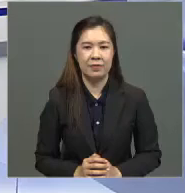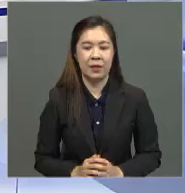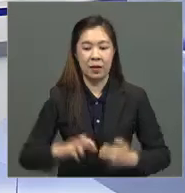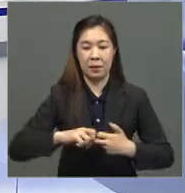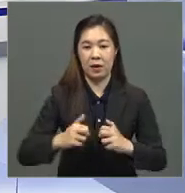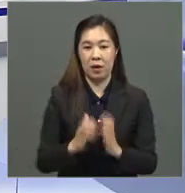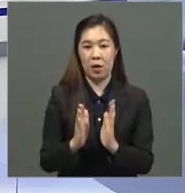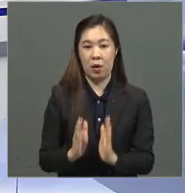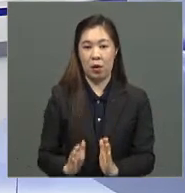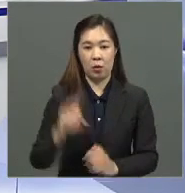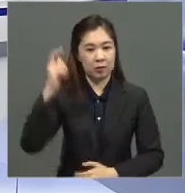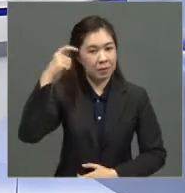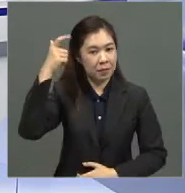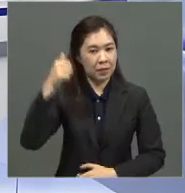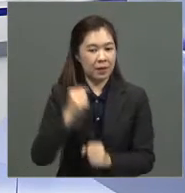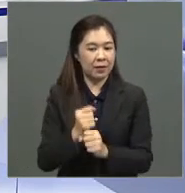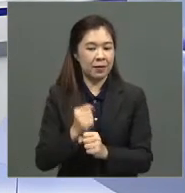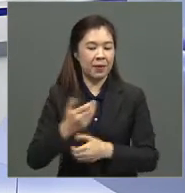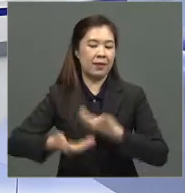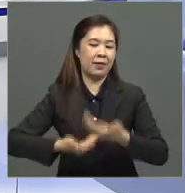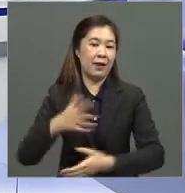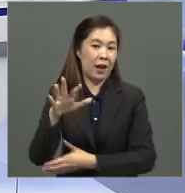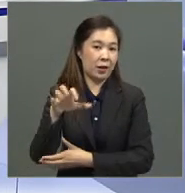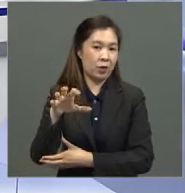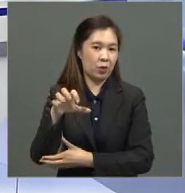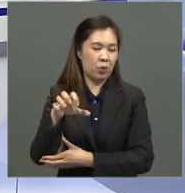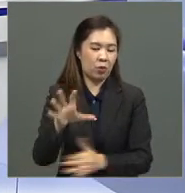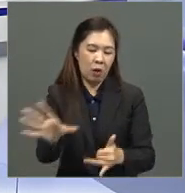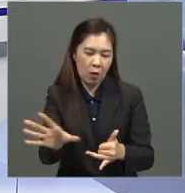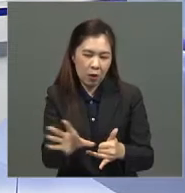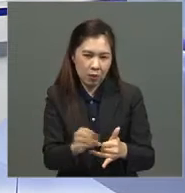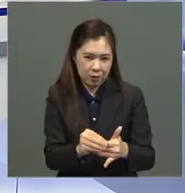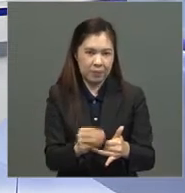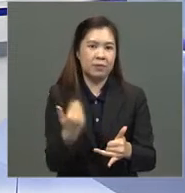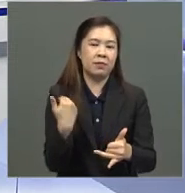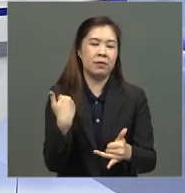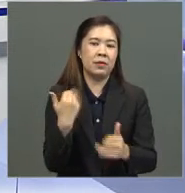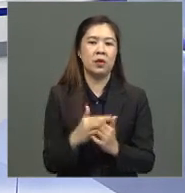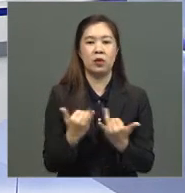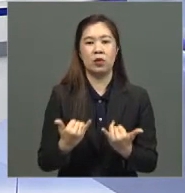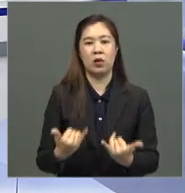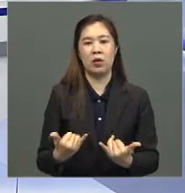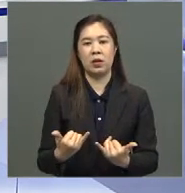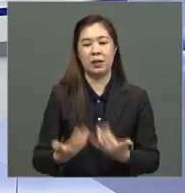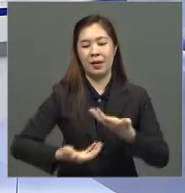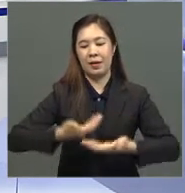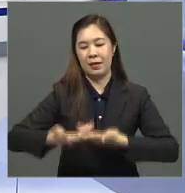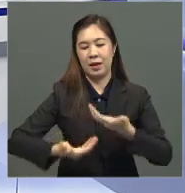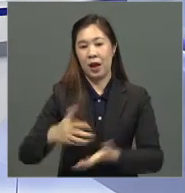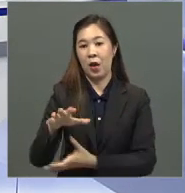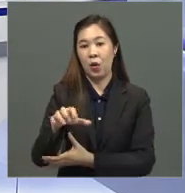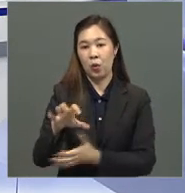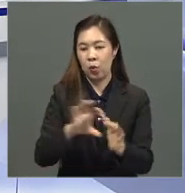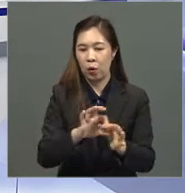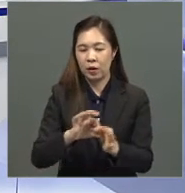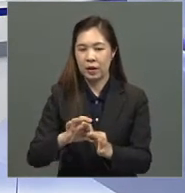กรณีแรงงานต่างด้าวในตลาดกลางกุ้งจังหวัดสมุทรสาครเป็นโควิด -19 แล้วก็ทำให้ตอนนี้เนี่ยนะคะอุตสาหกรรมกุ้งและก็เกี่ยวเนื่อง